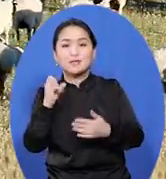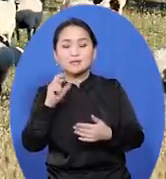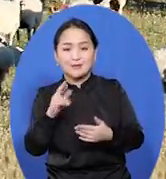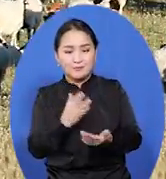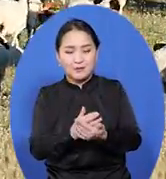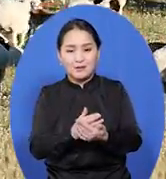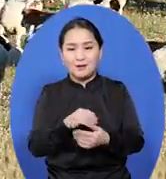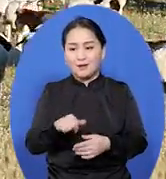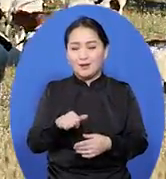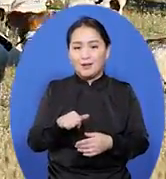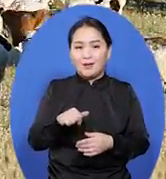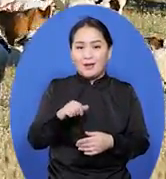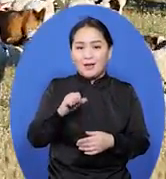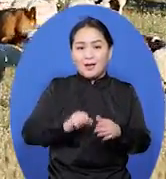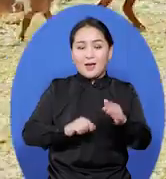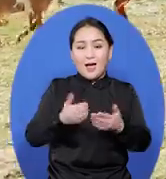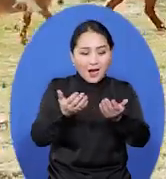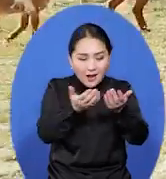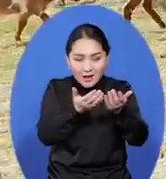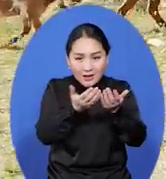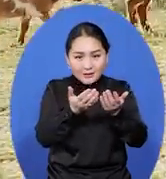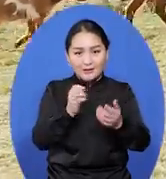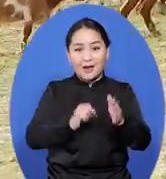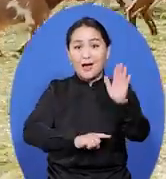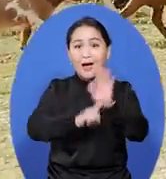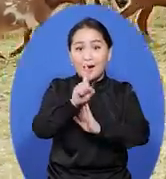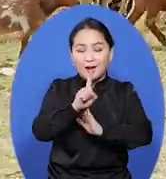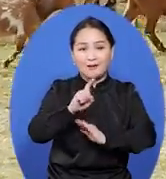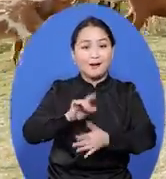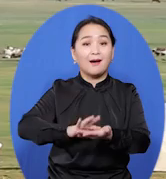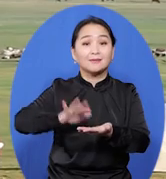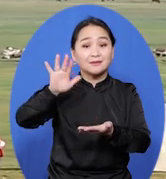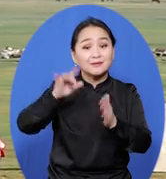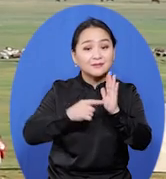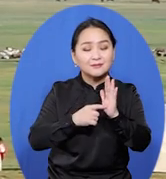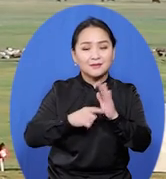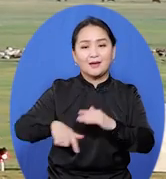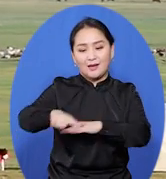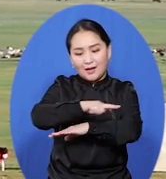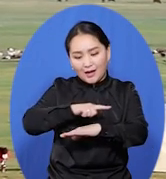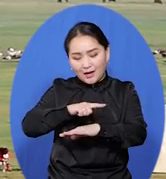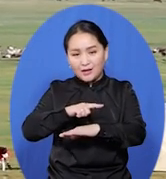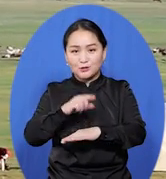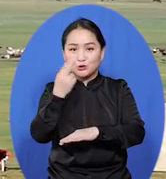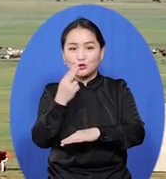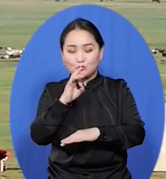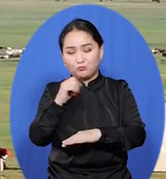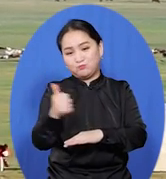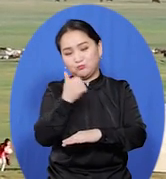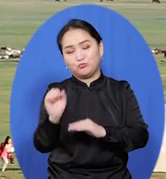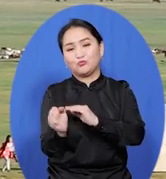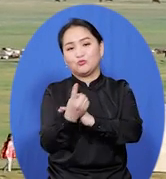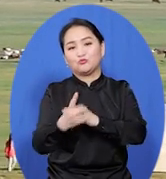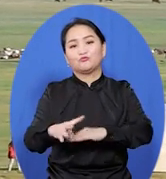тариа, анхдагчтараа алдартай Булган нутаг, байгалийн үзэсгэлэнт газар, газар зүйн тогтоц цөм бүрдсэн онцлогтой нутаг